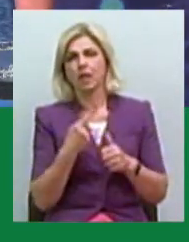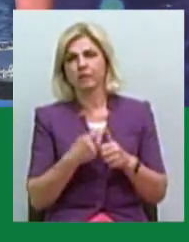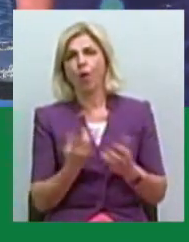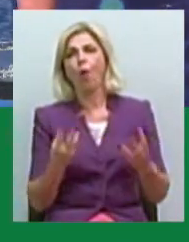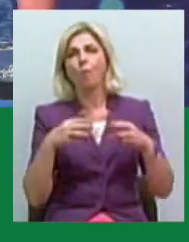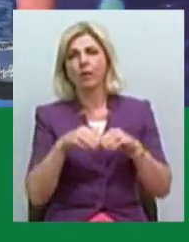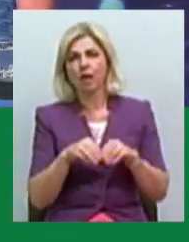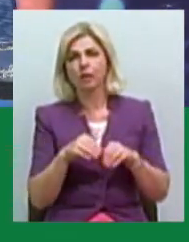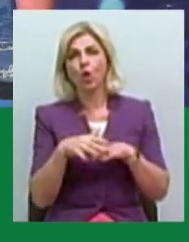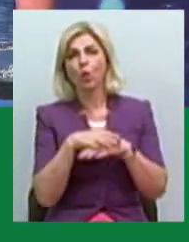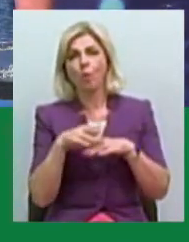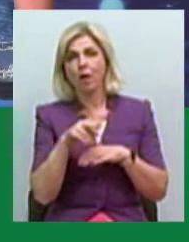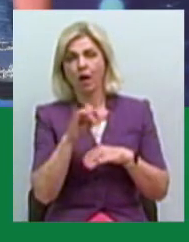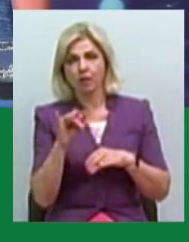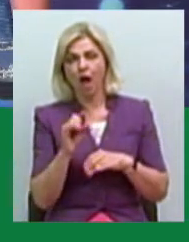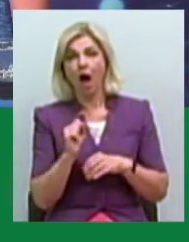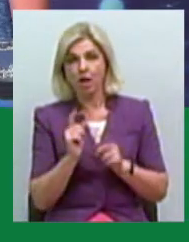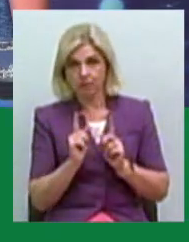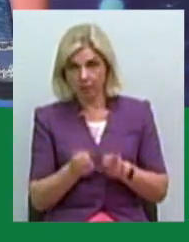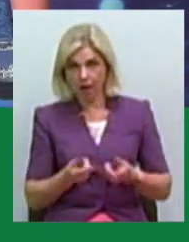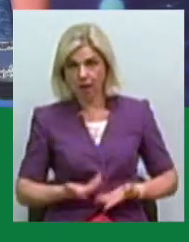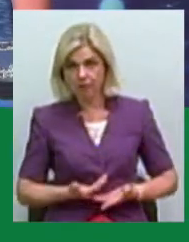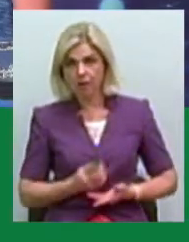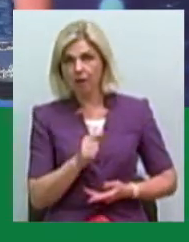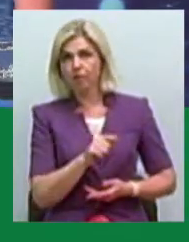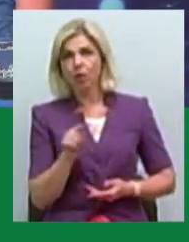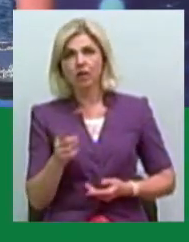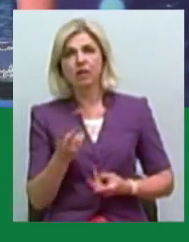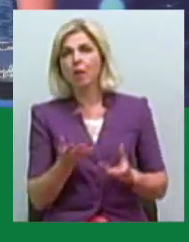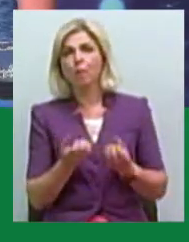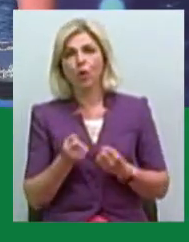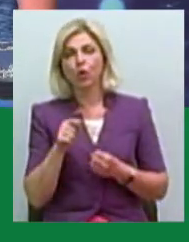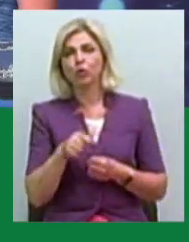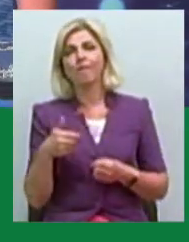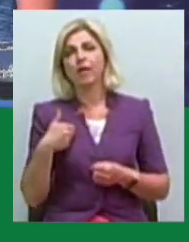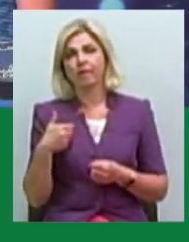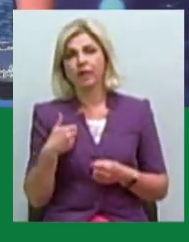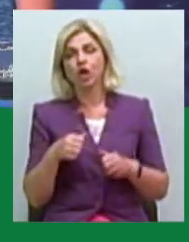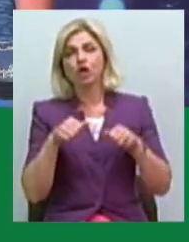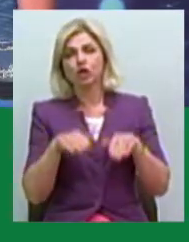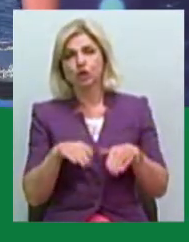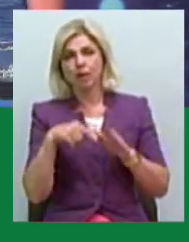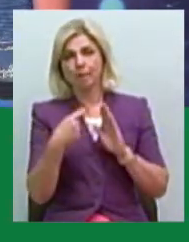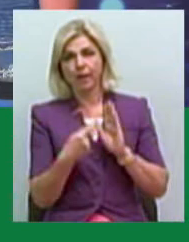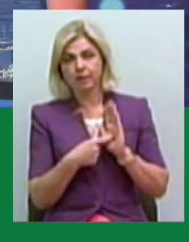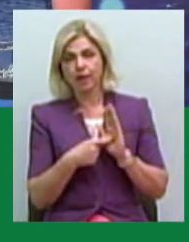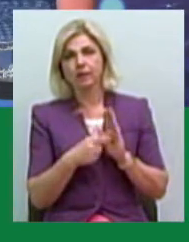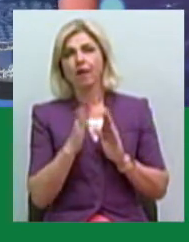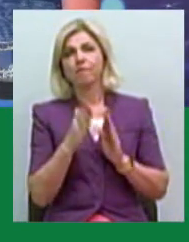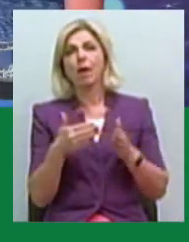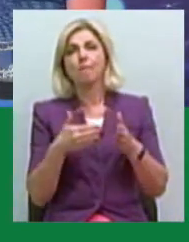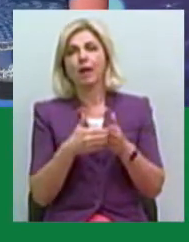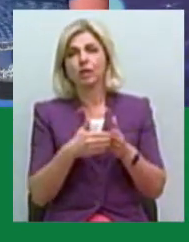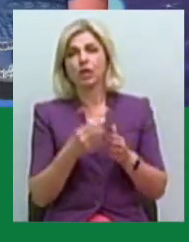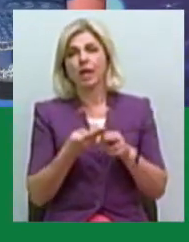громади, але насправді вони не отримують того ефекту, який мав. Тобто вирішення питань в межах